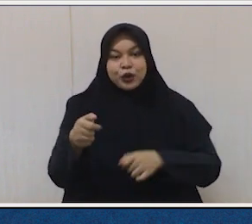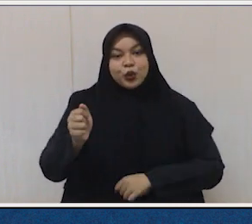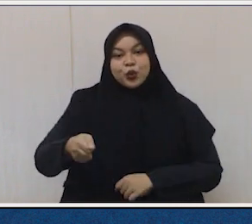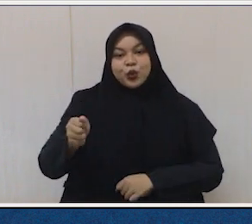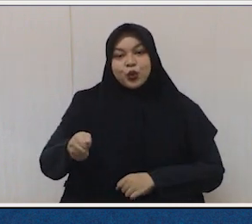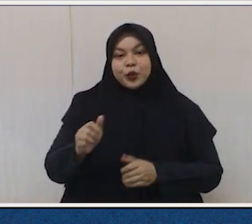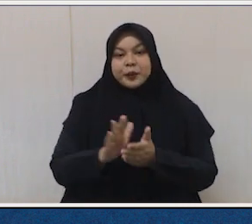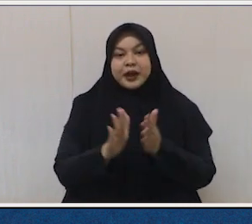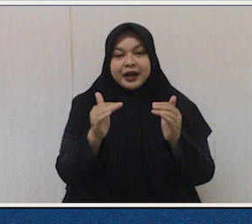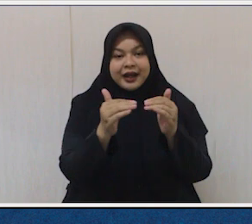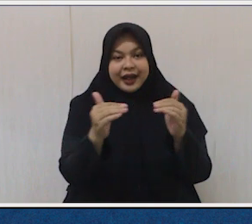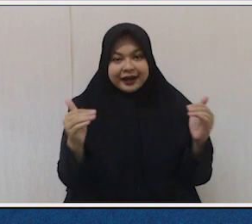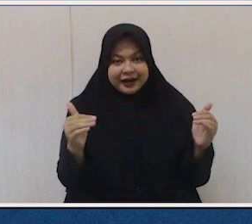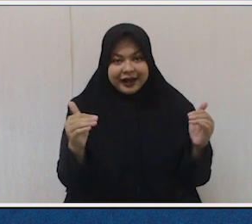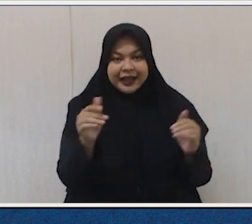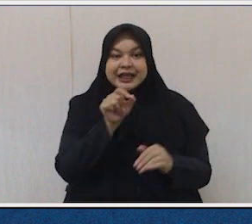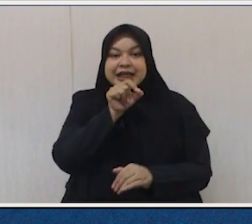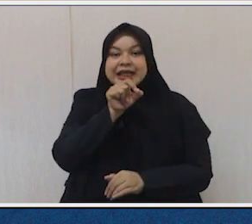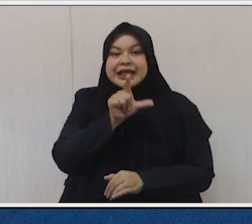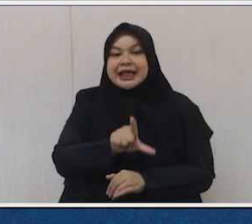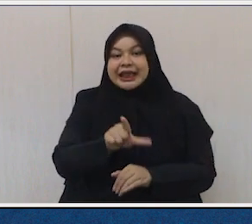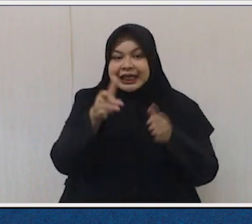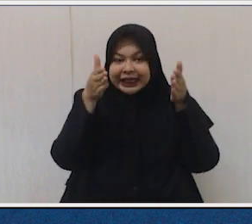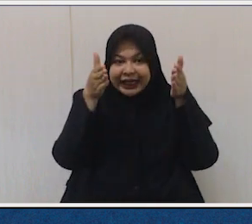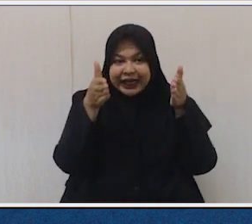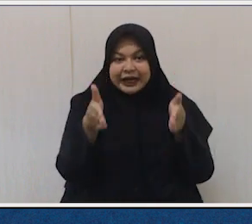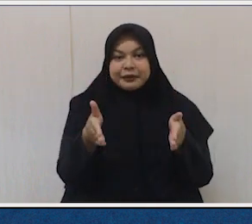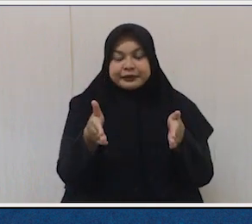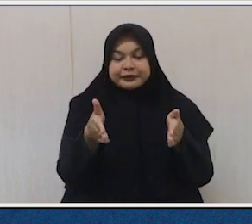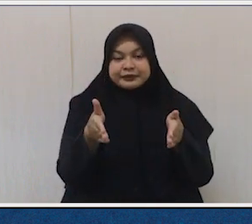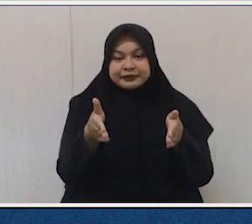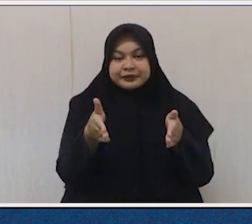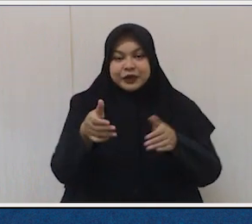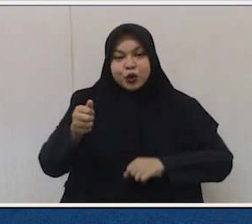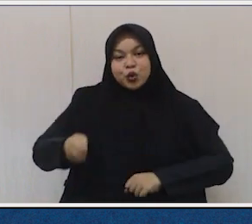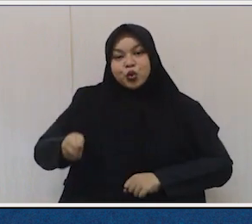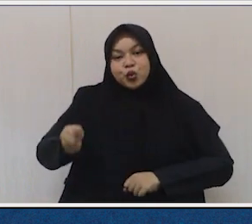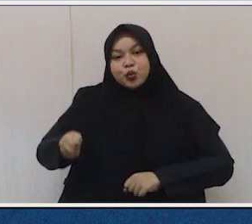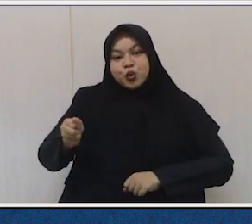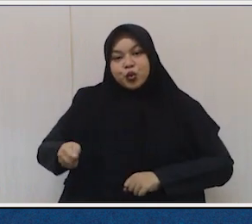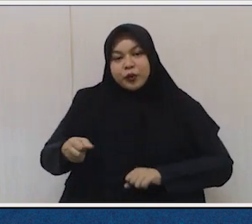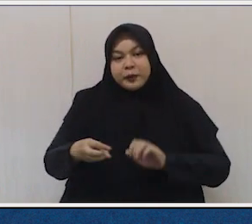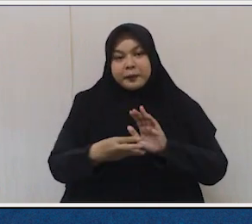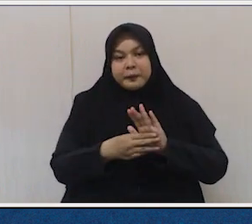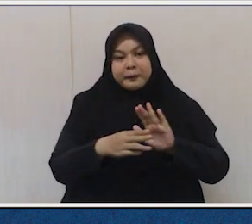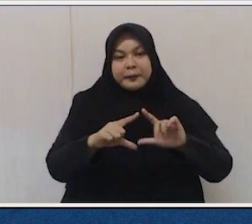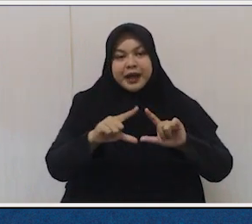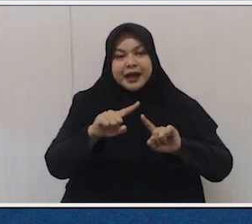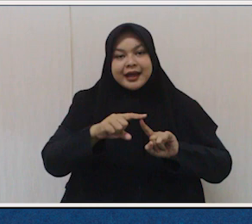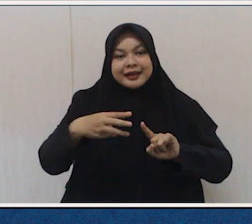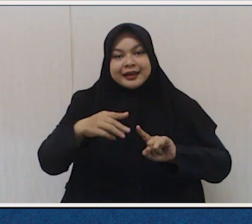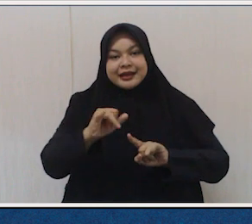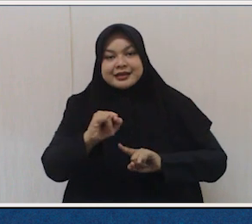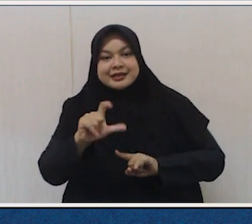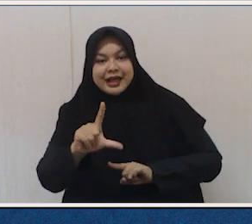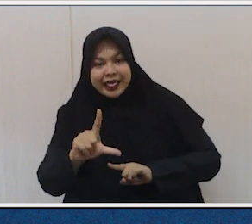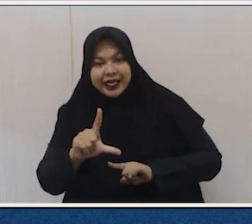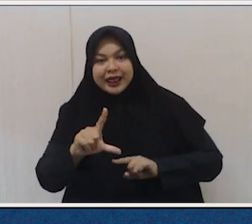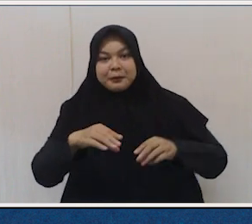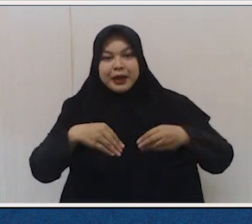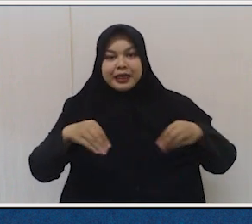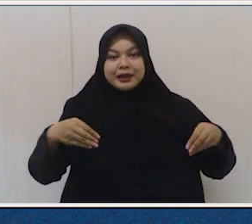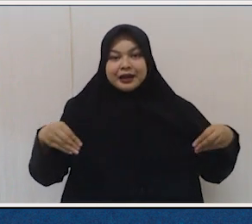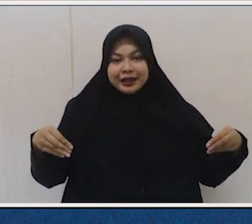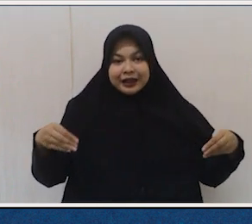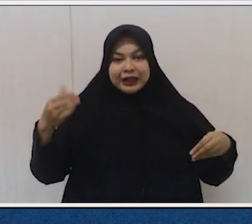ini he eh kritik terhadap eh hukum-hukum materiil misalkan eh Ker datata tadi Mas menyebut